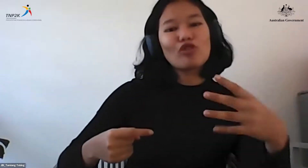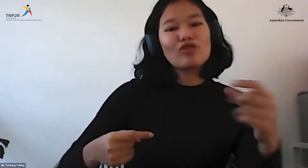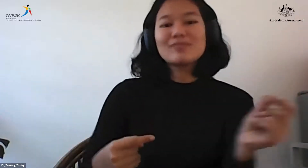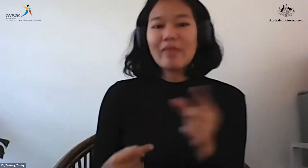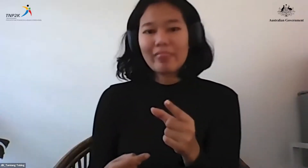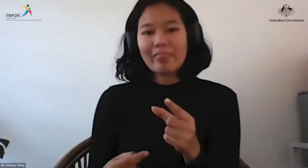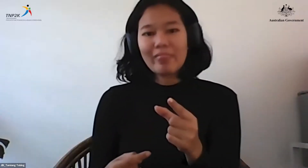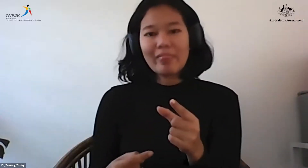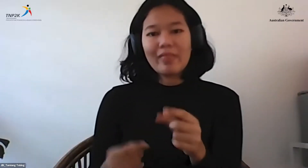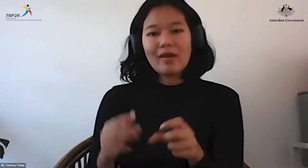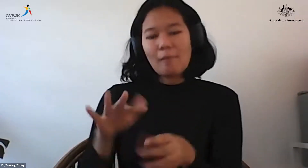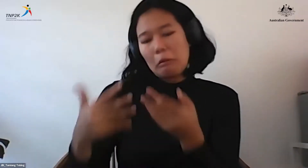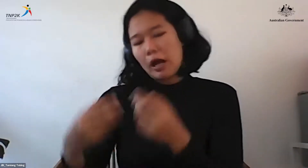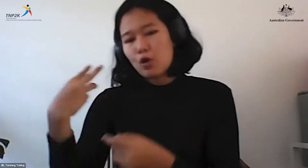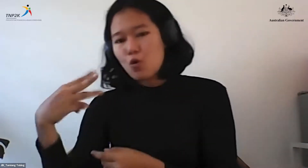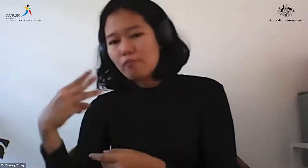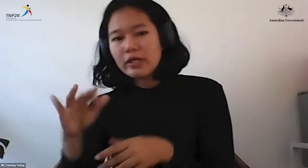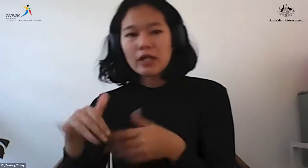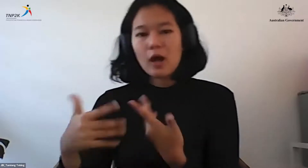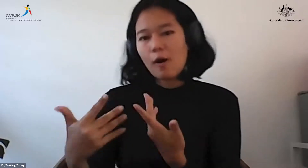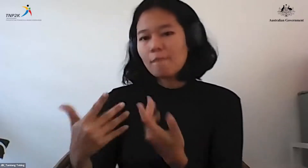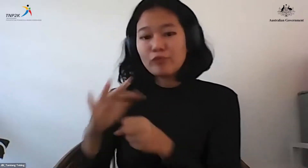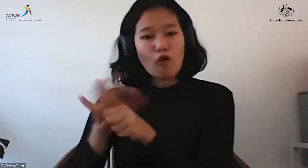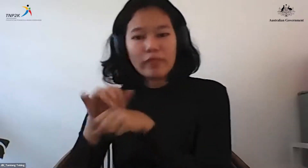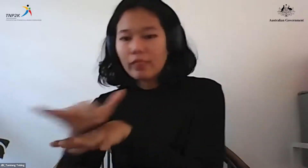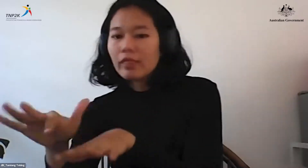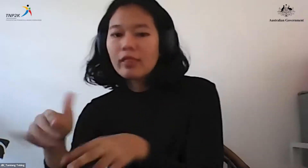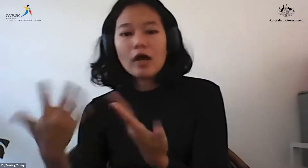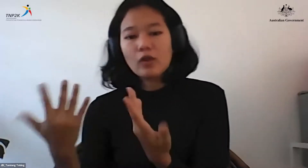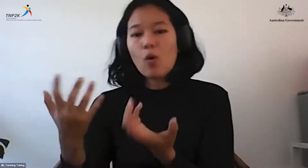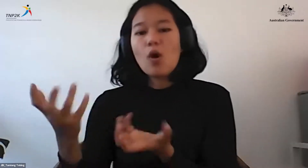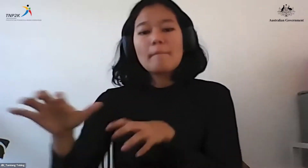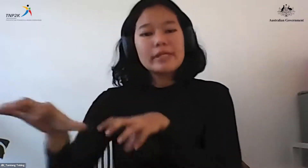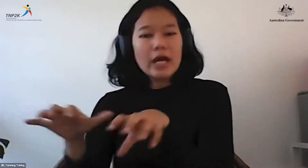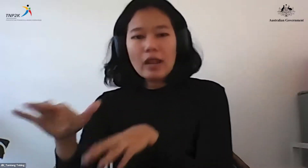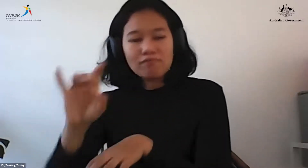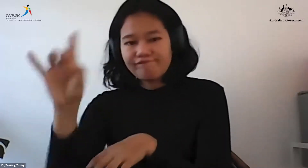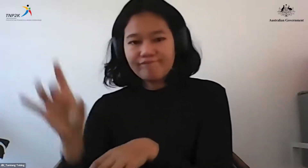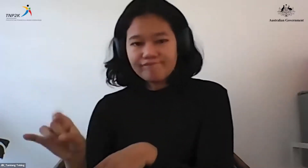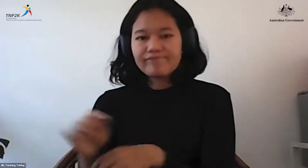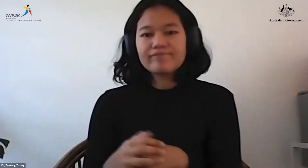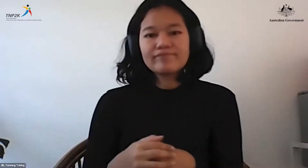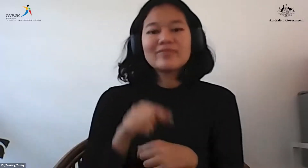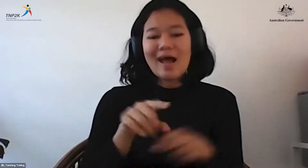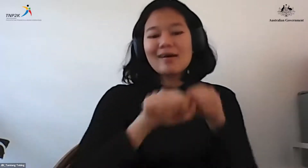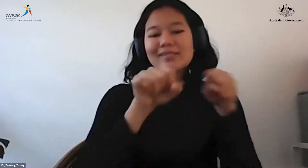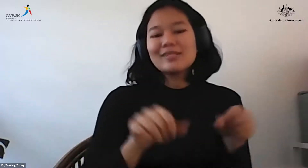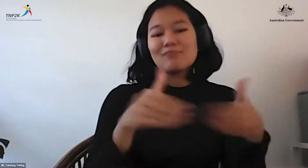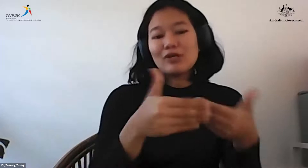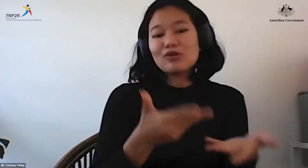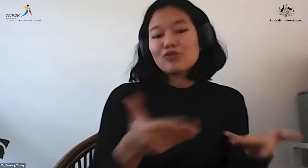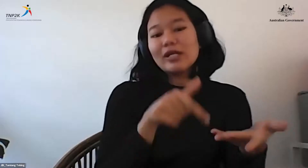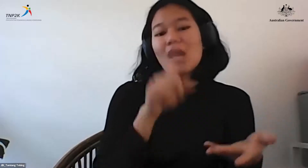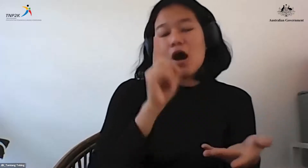seperti krisis ekonomi atau krisis seperti COVID ini atau bencana alam dan lain sebagainya. Nah, sistem perlindungan sosial harus